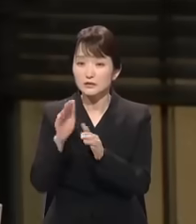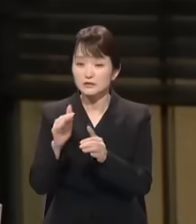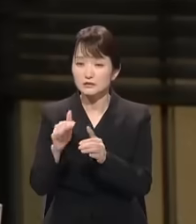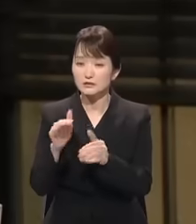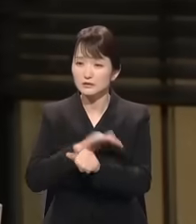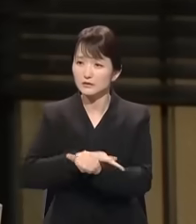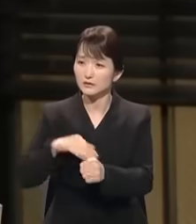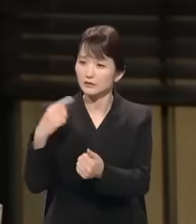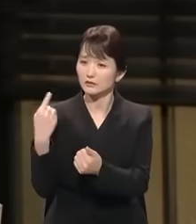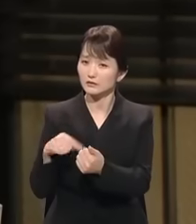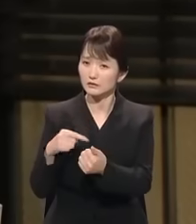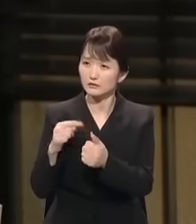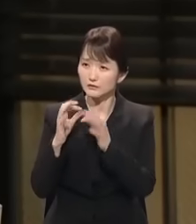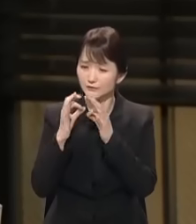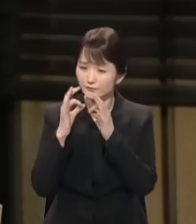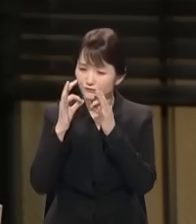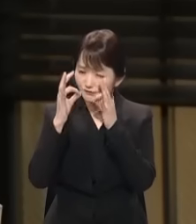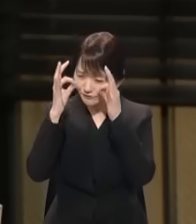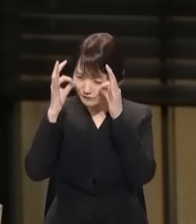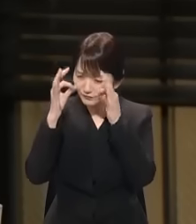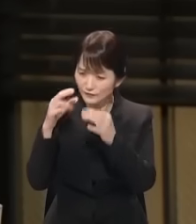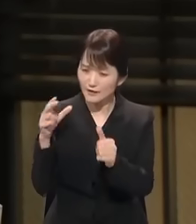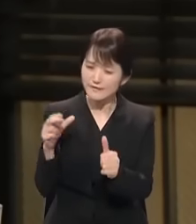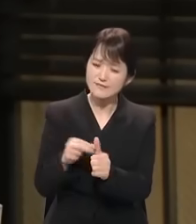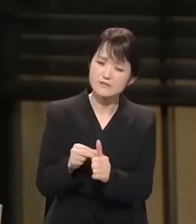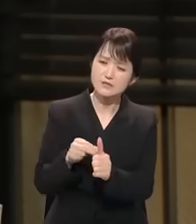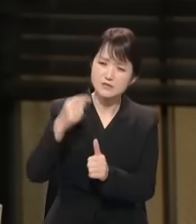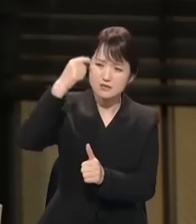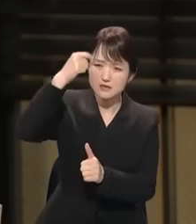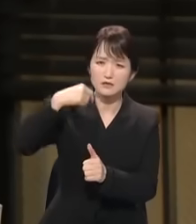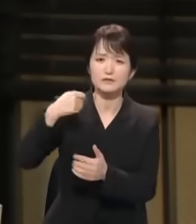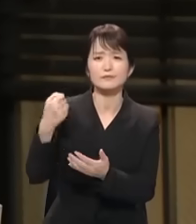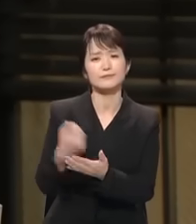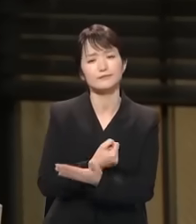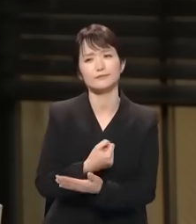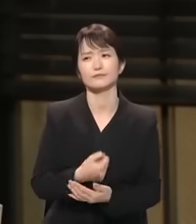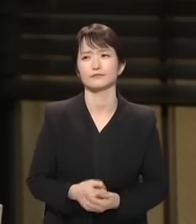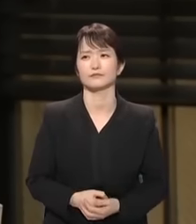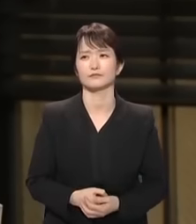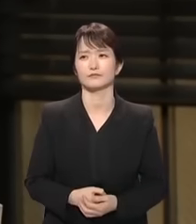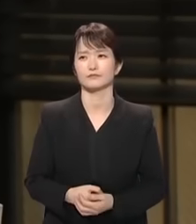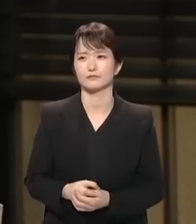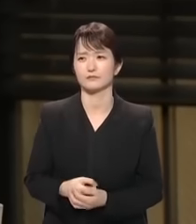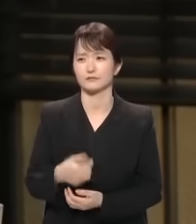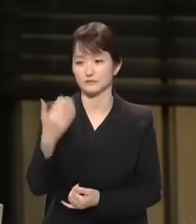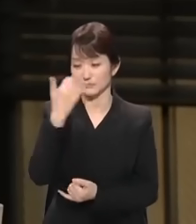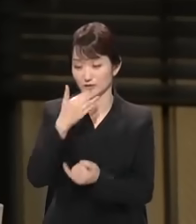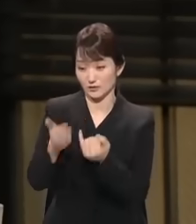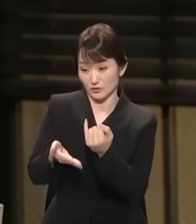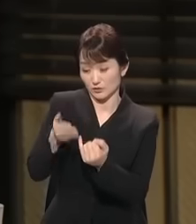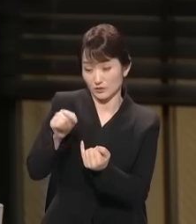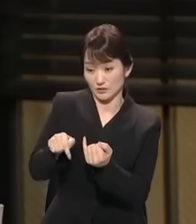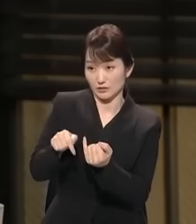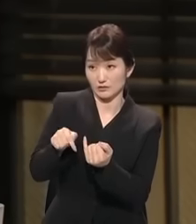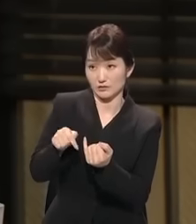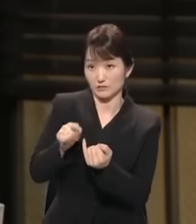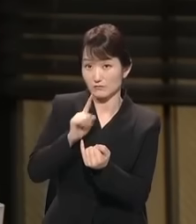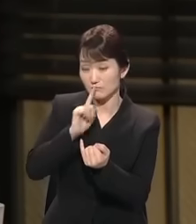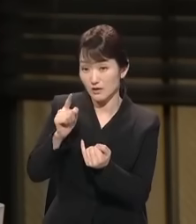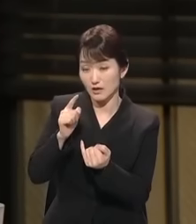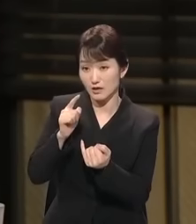그렇게 받아들였다는 배신감을 느끼고 안타깝다 근데 전 성추행이 부분은 주장이니 일단 뺀다고